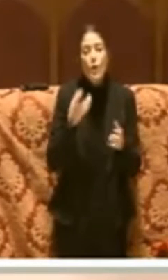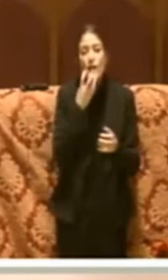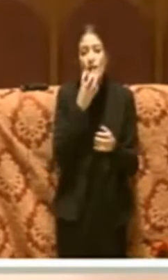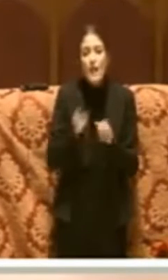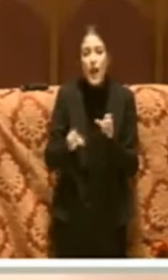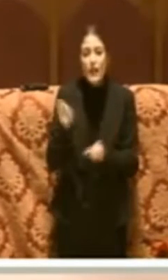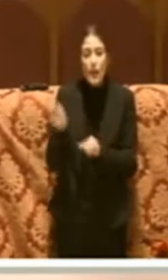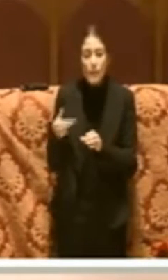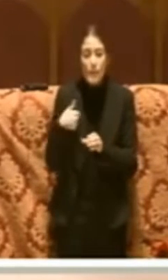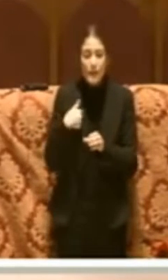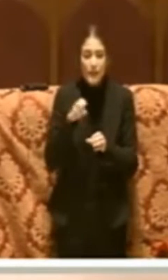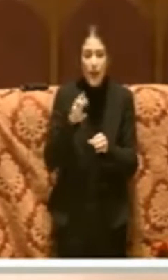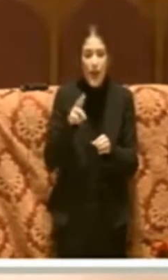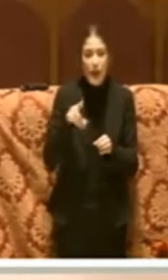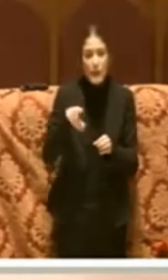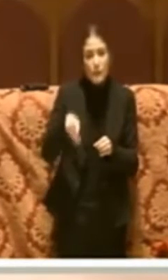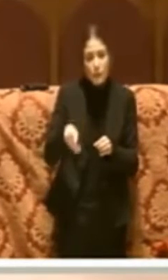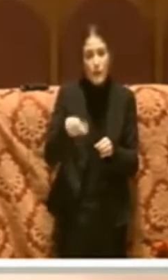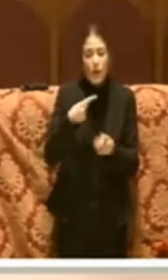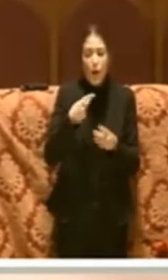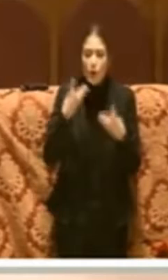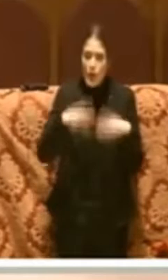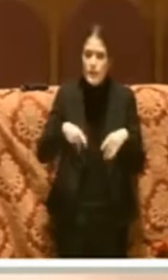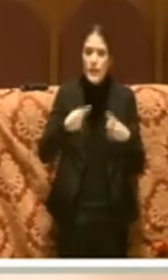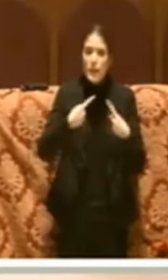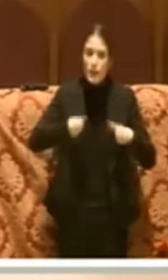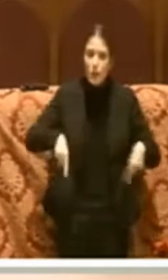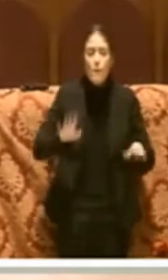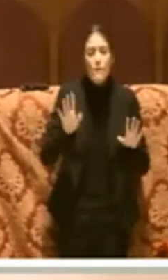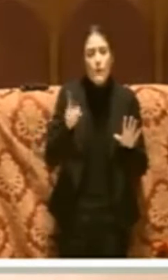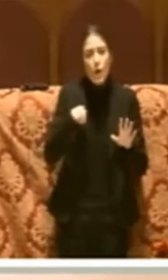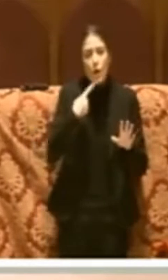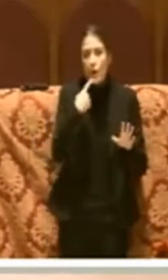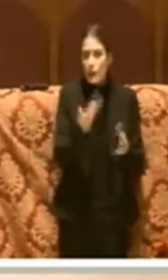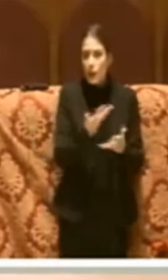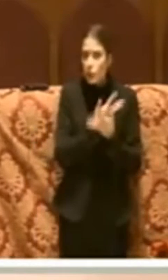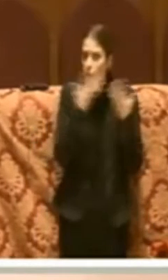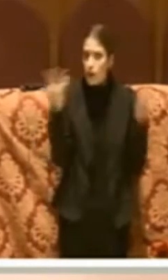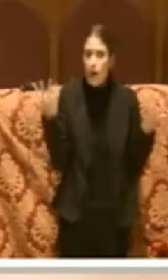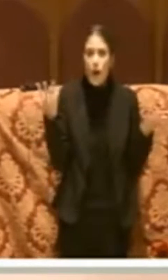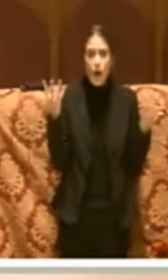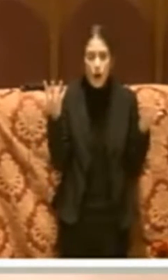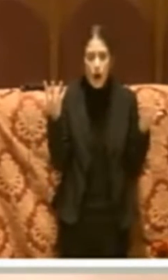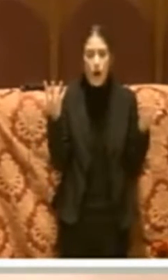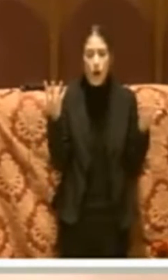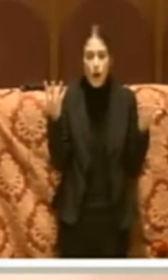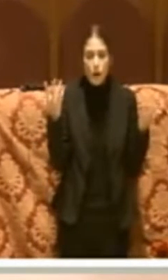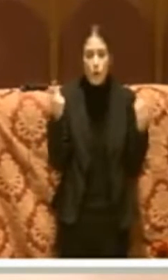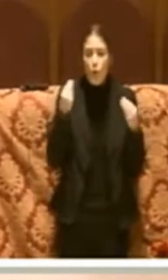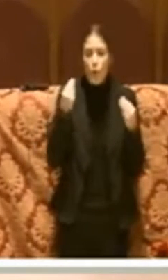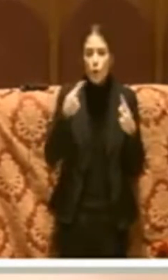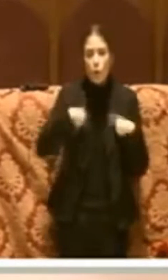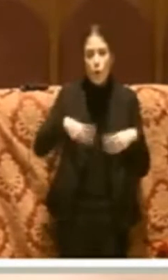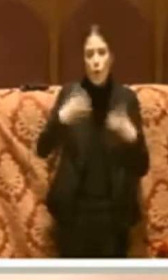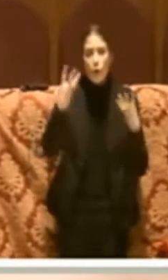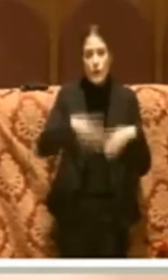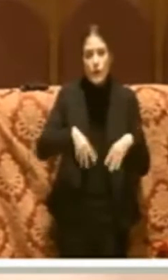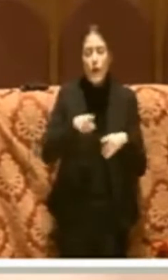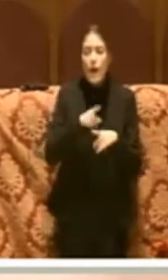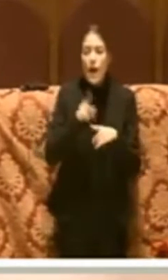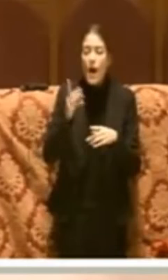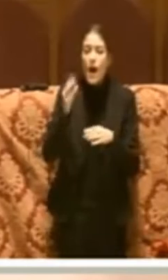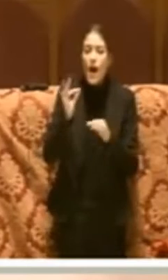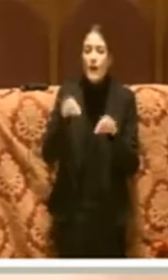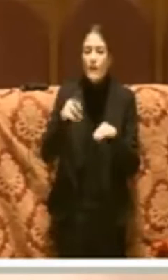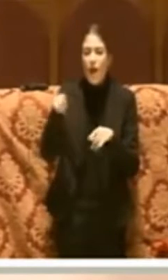organizzata da noi ma dove io ho detto chiaramente che mentre noi organizzavamo era arrivata anche la sua